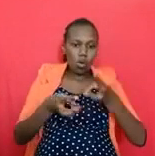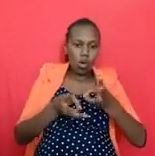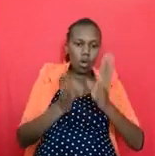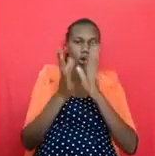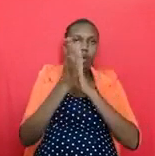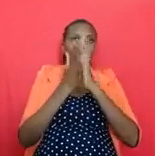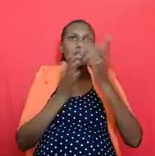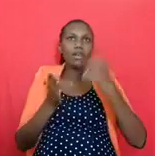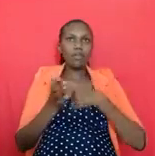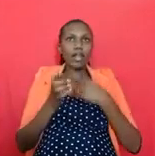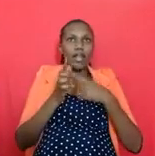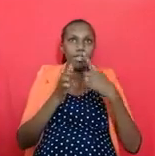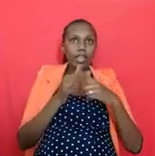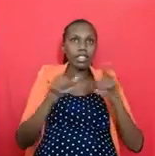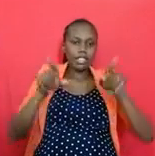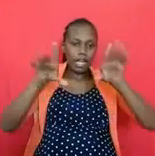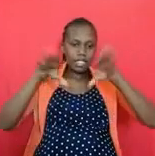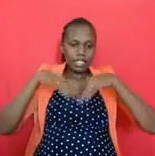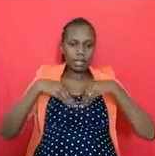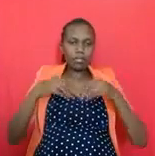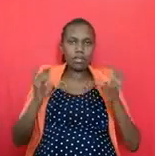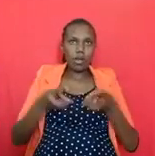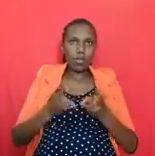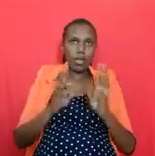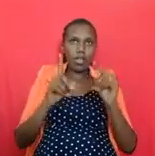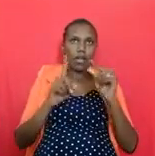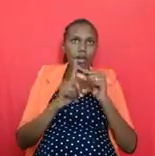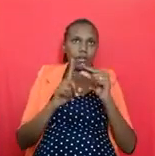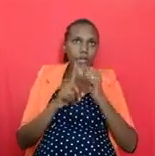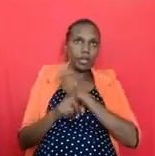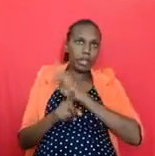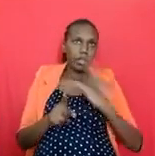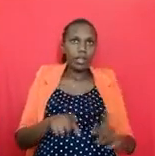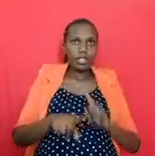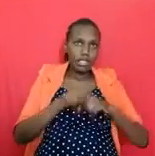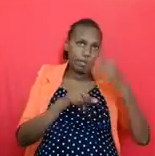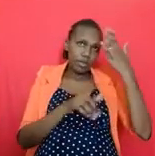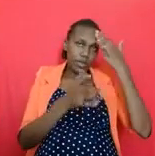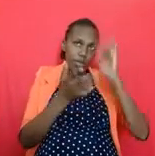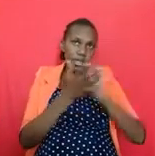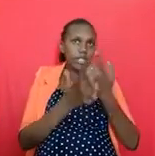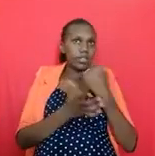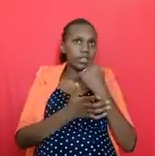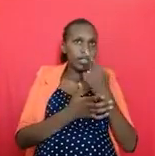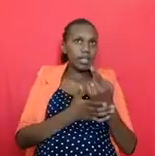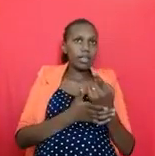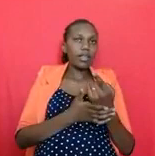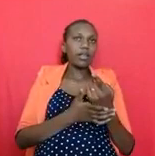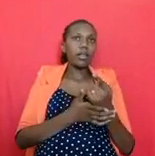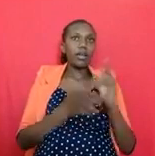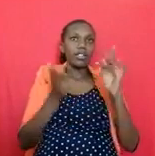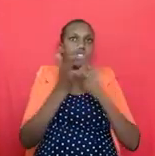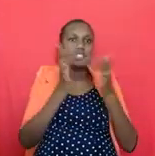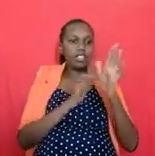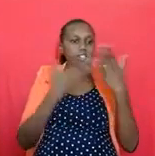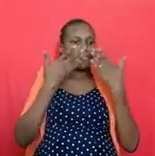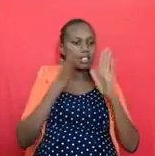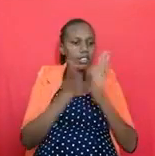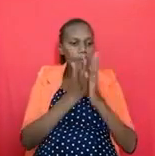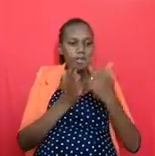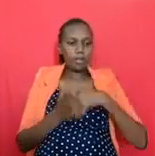anjathite na ni njitikirite gwikara ta kiugo kia ngai warikia kumenya uguo ukauga ngai ndarikitie